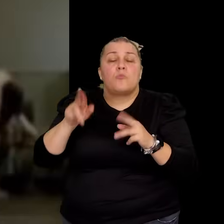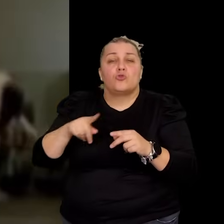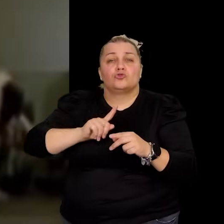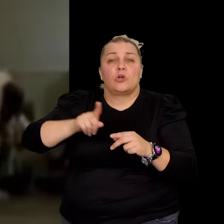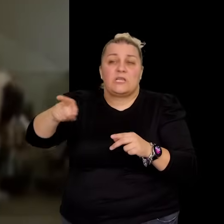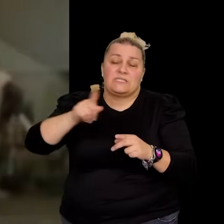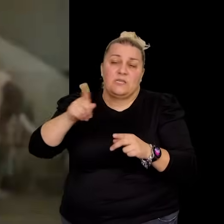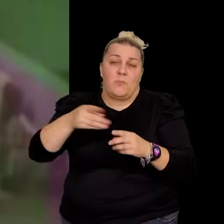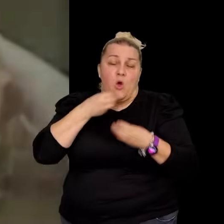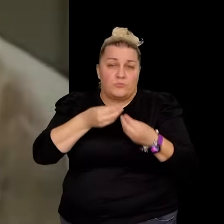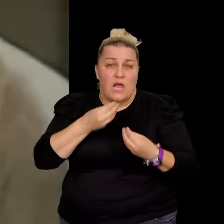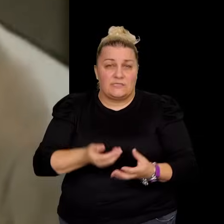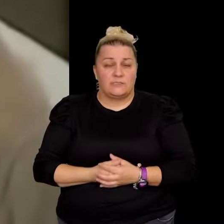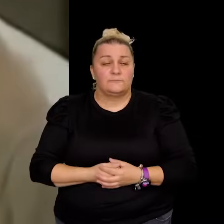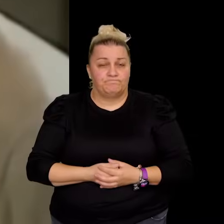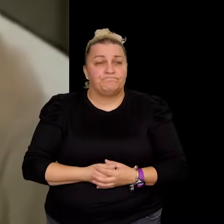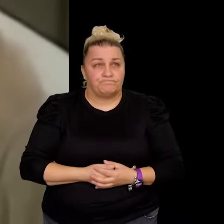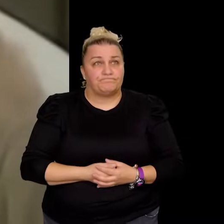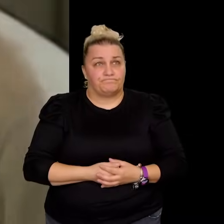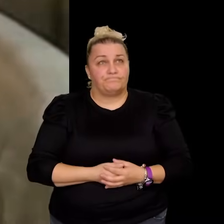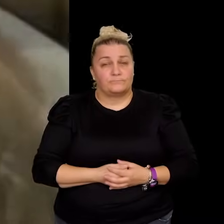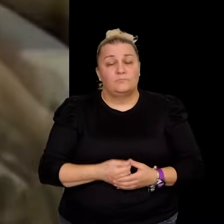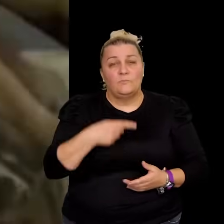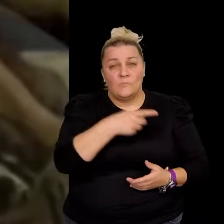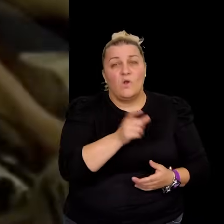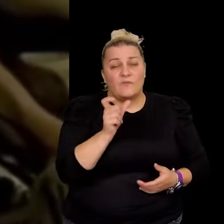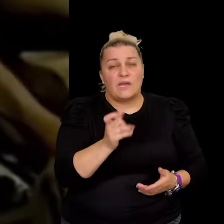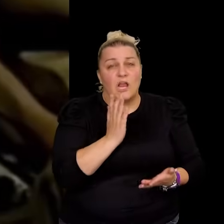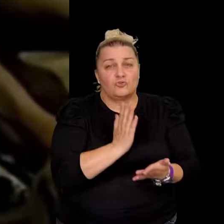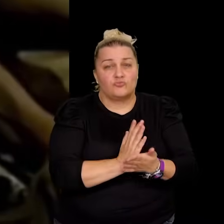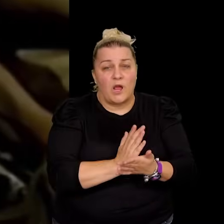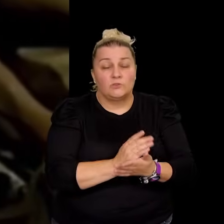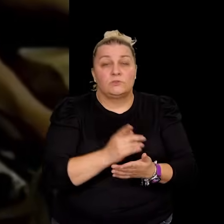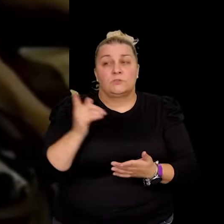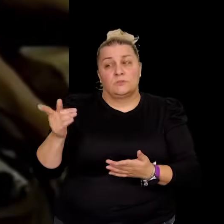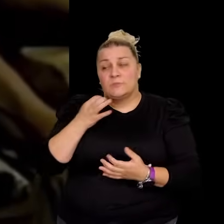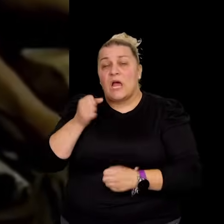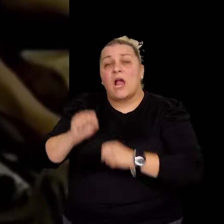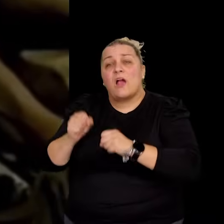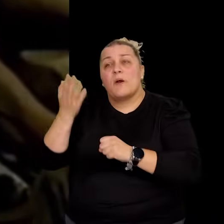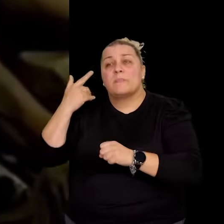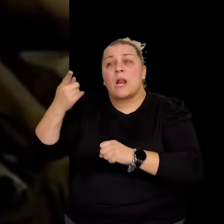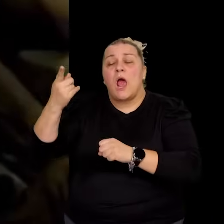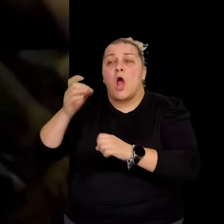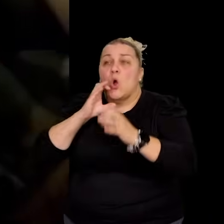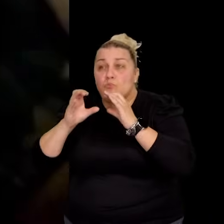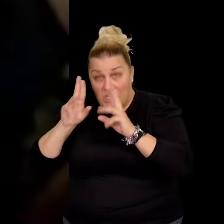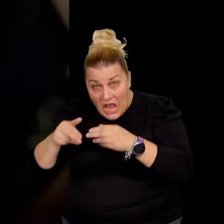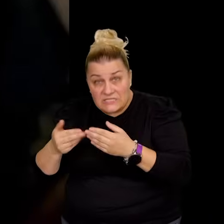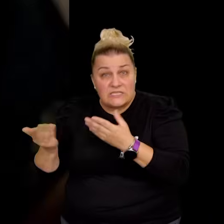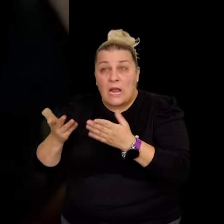opisati ta zvjerstva. Možda i kako su bili ti dani u vašom, jeste imali ikakvu komunikaciju i što? Mi